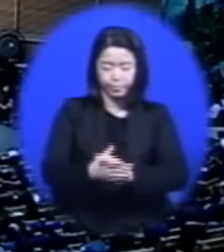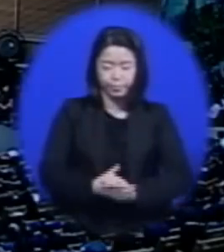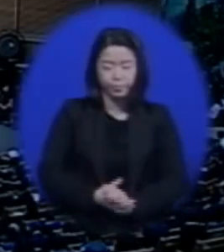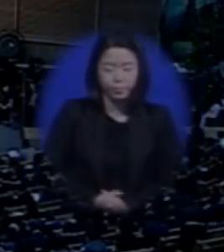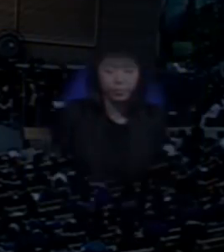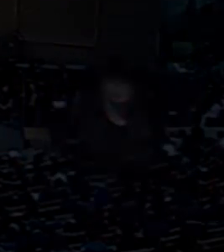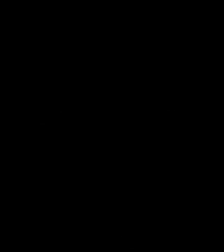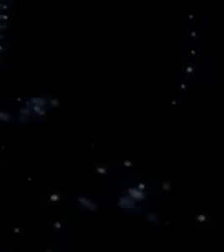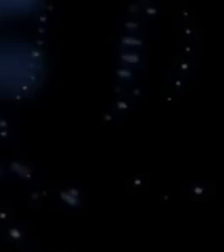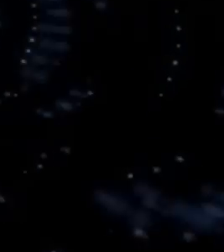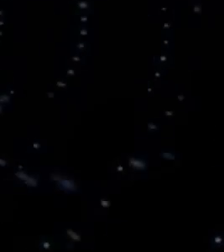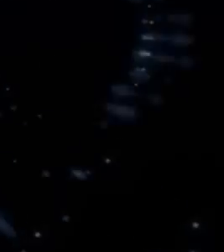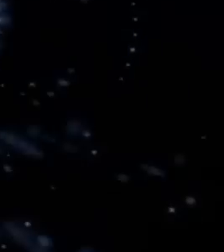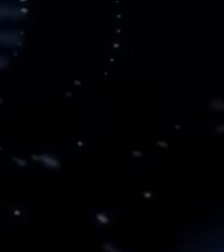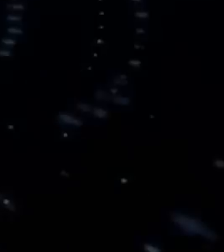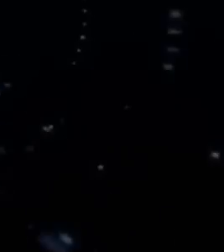충만하신 아버지